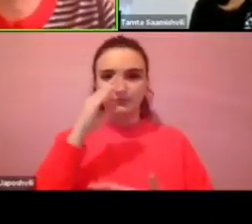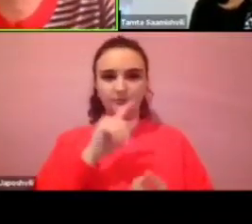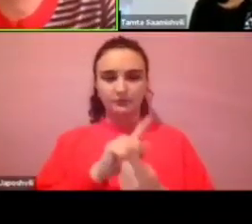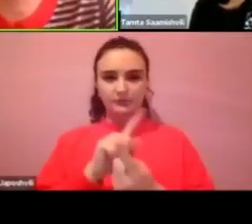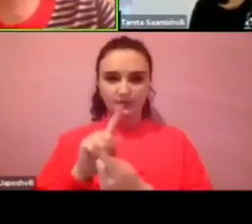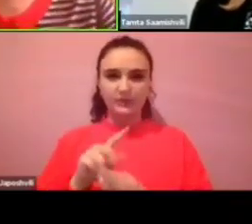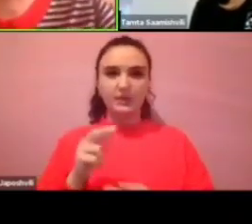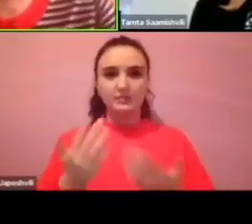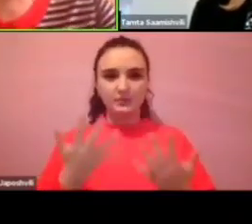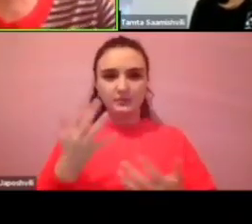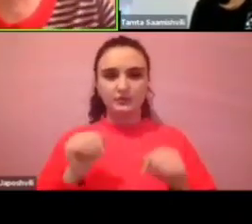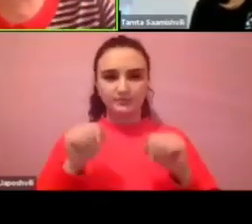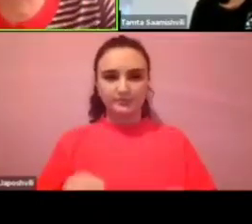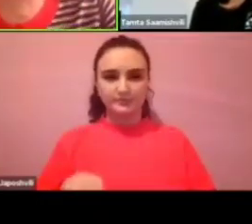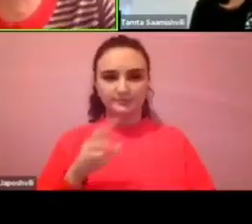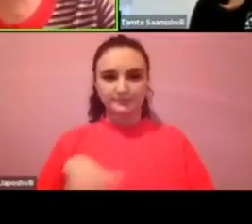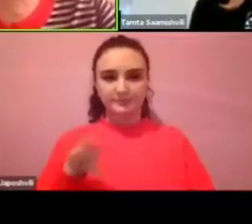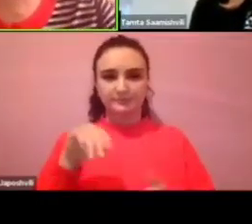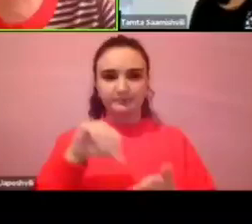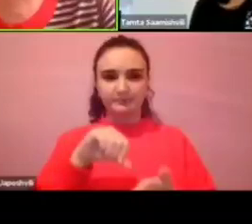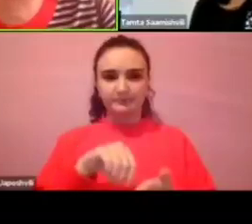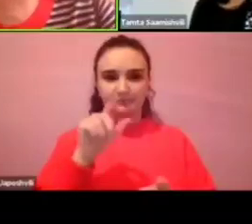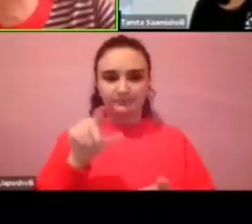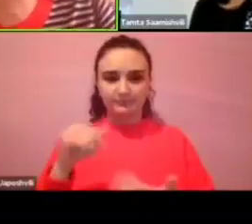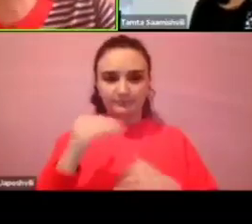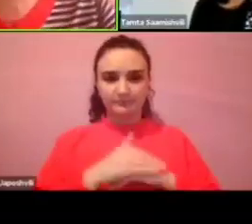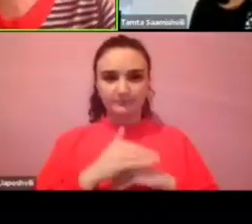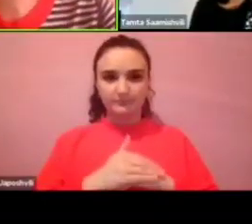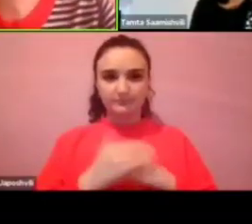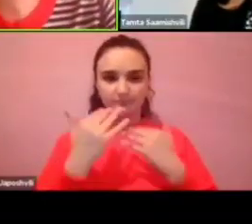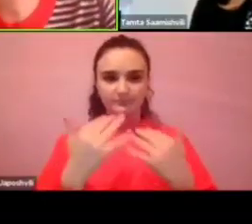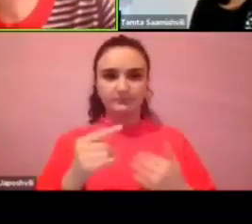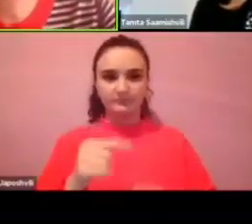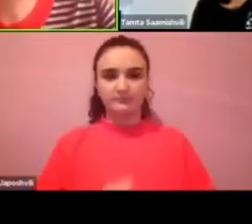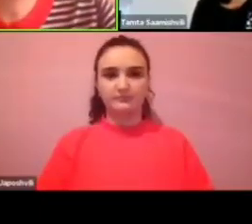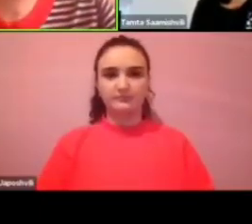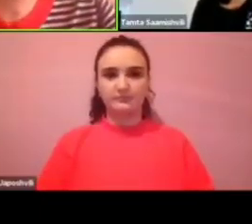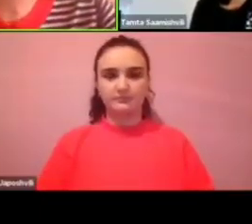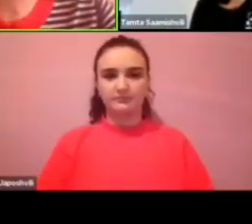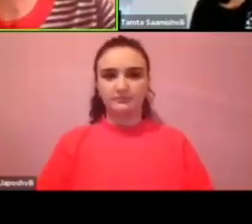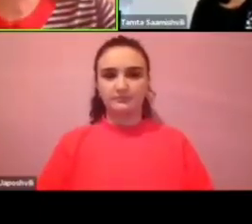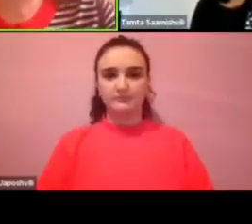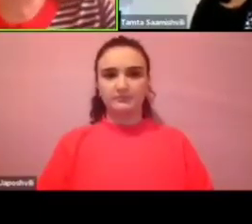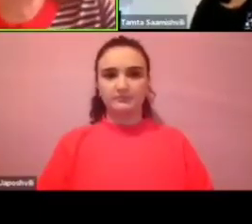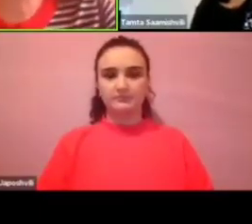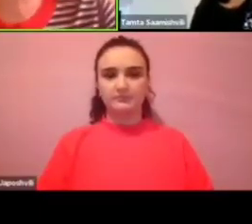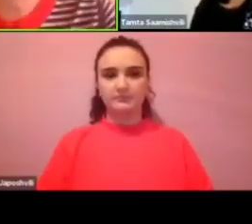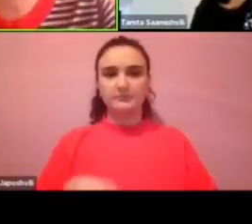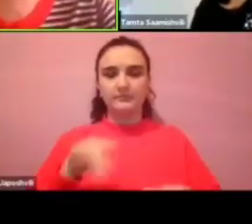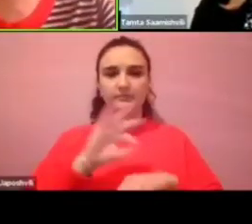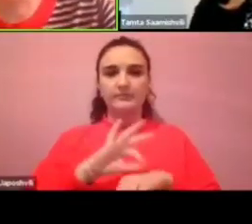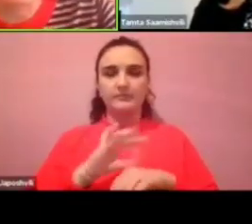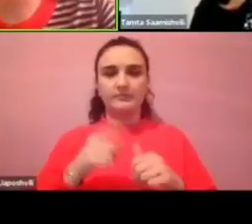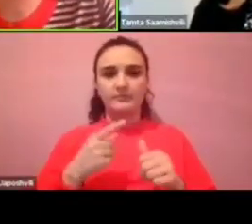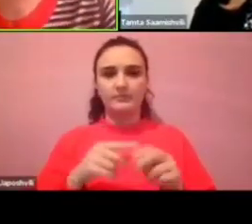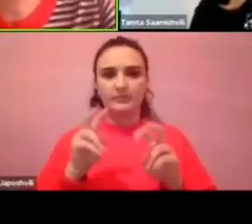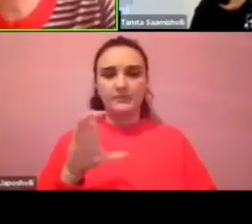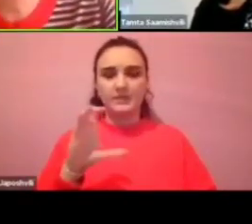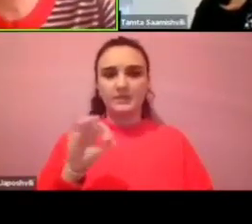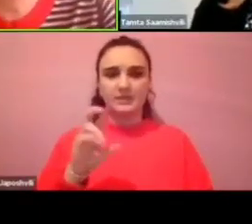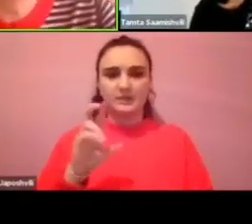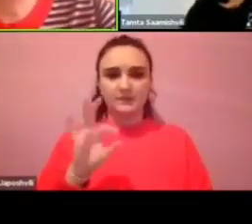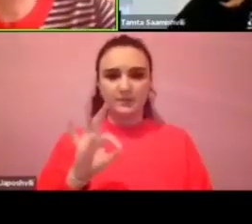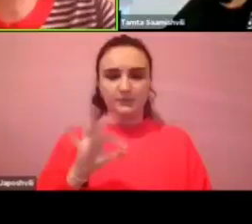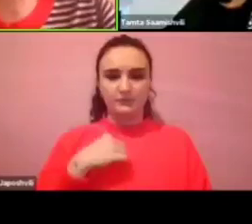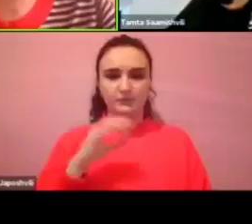შეხვედრა და ალბათ შეიძლება გვესწრებიან ჩვენ ამ საღამოს ლექციაზე, ზოგს მოსმენილი აქვს, რომ ამ სინდრომს ქვია SIBO და